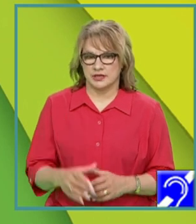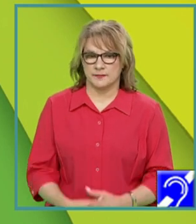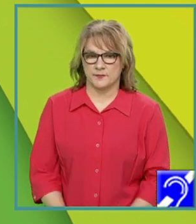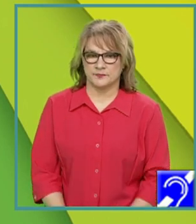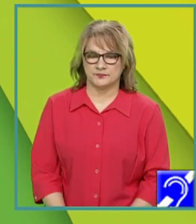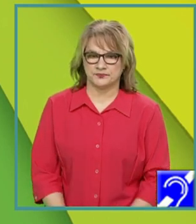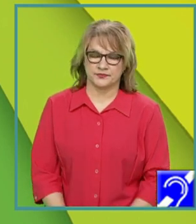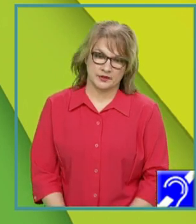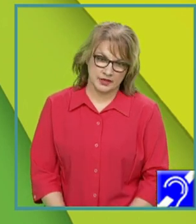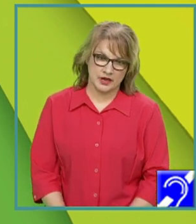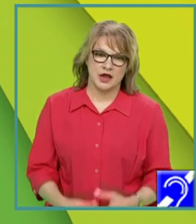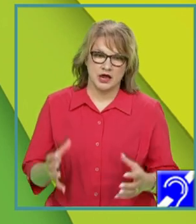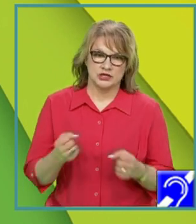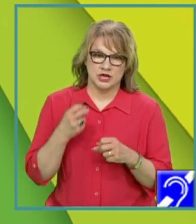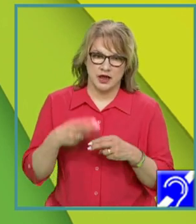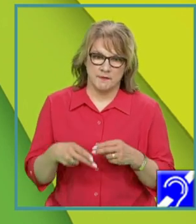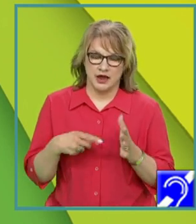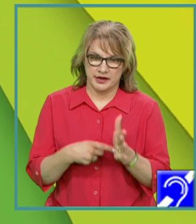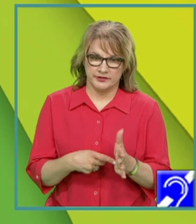și am concluzionat